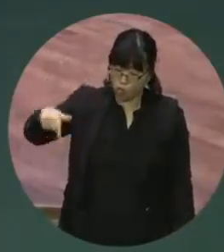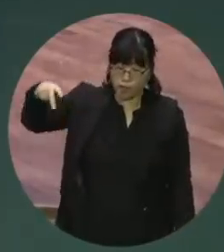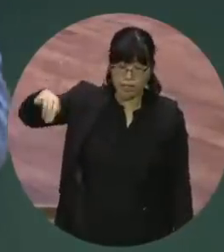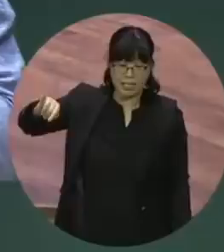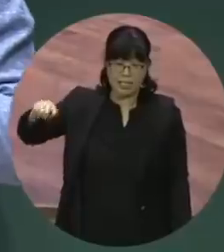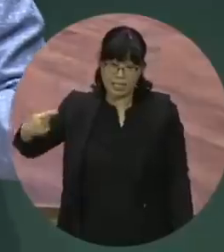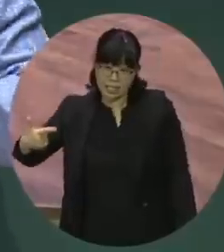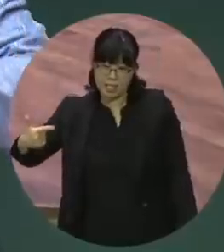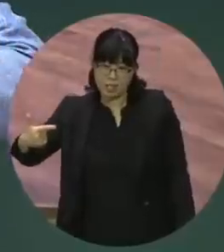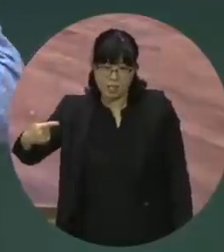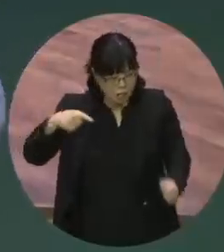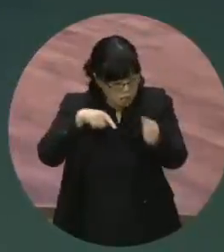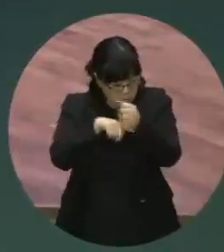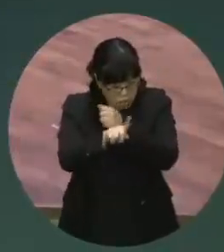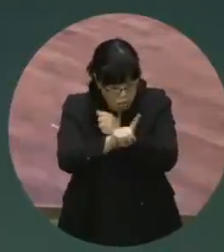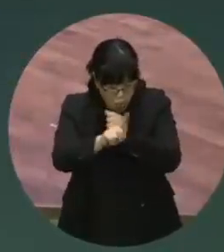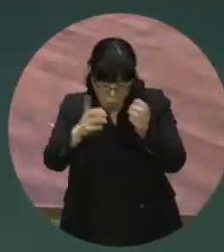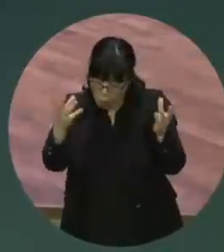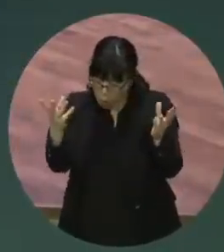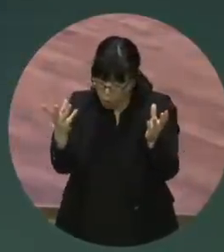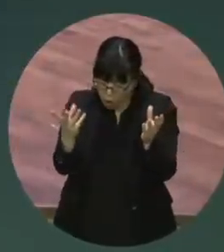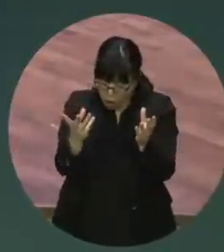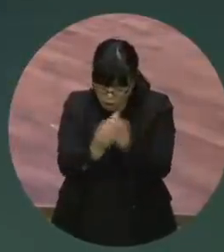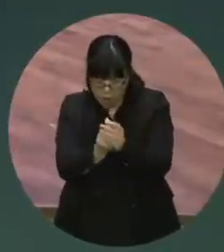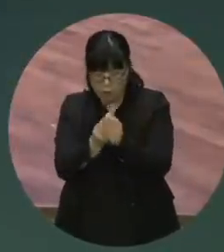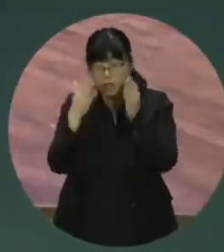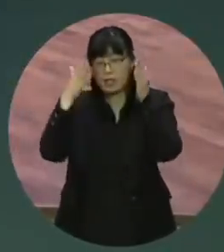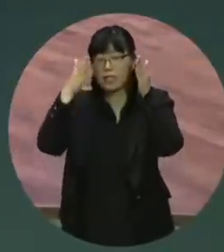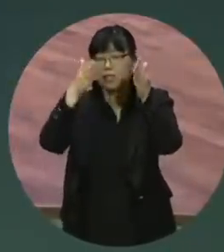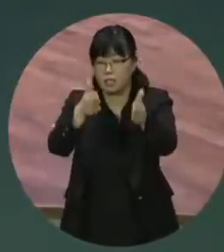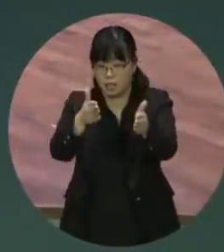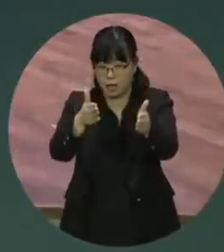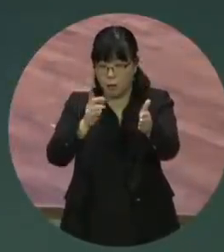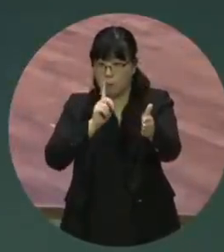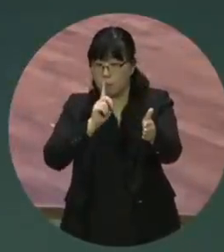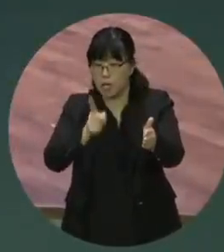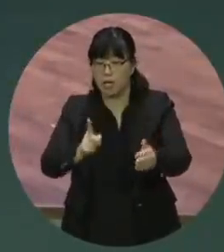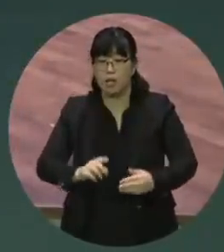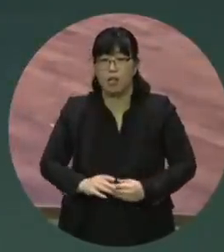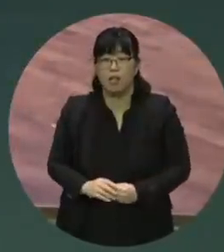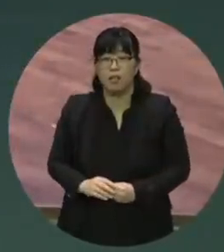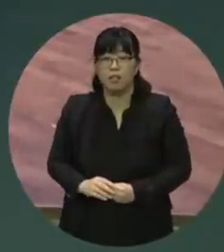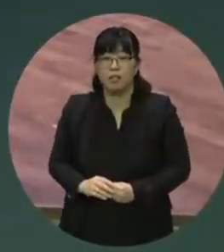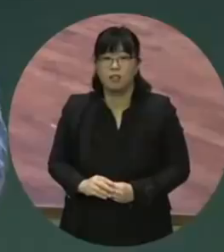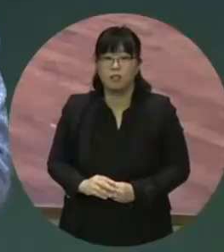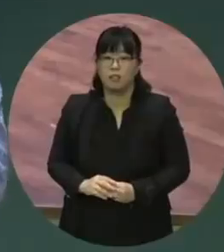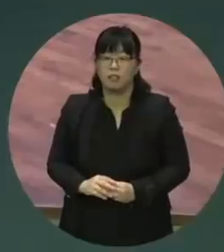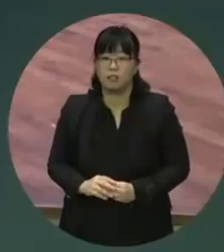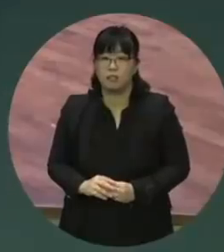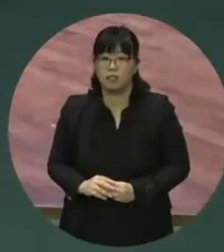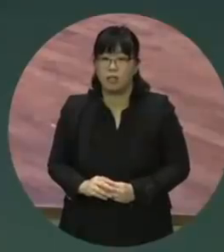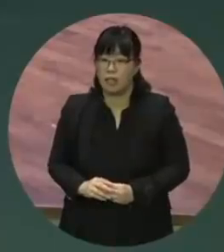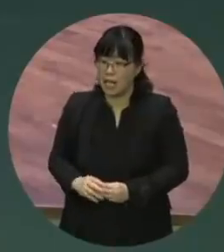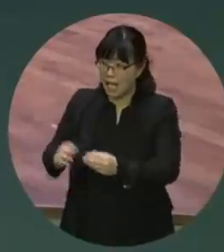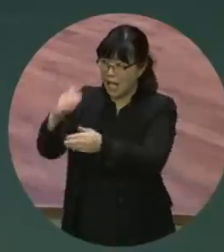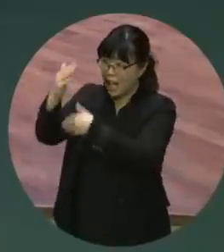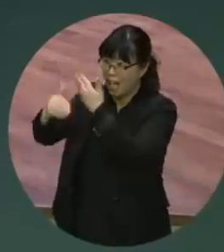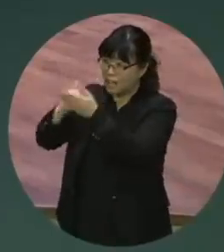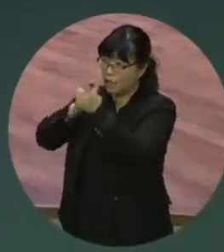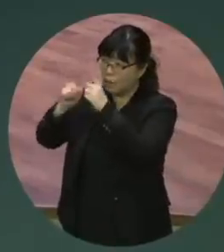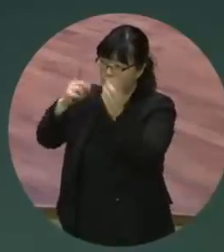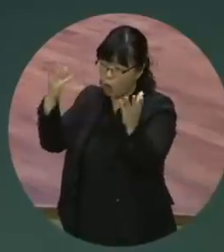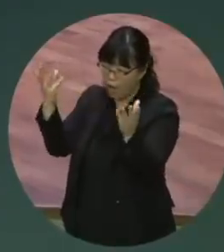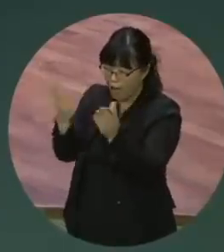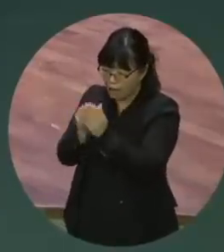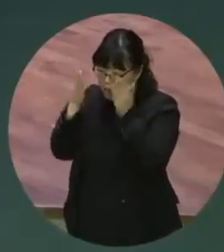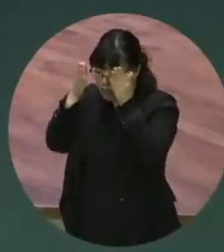예수님은 하나님 앞에 올인해 버렸어. 그게 성육신입니다. 자, 근본